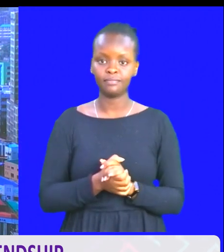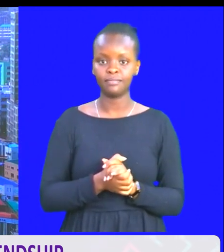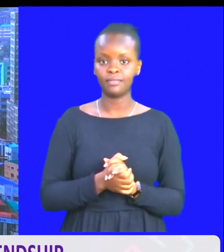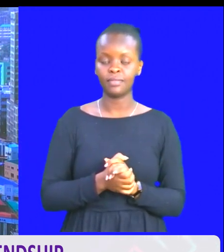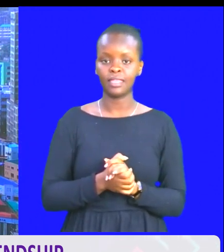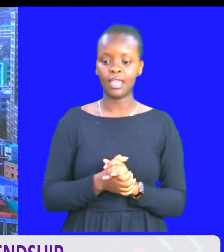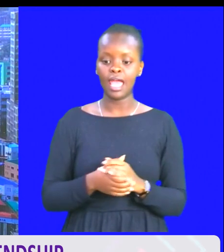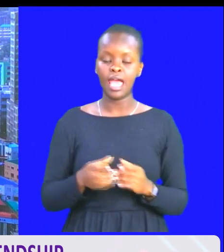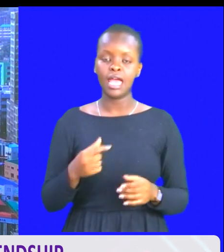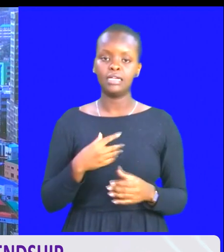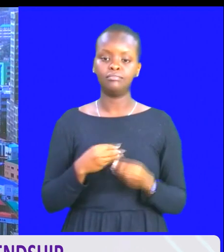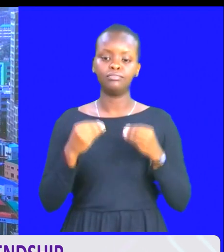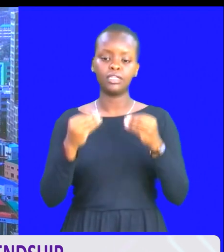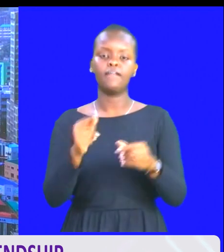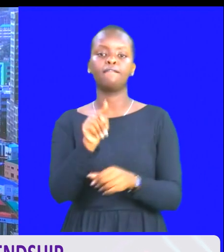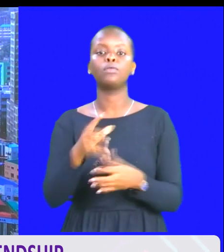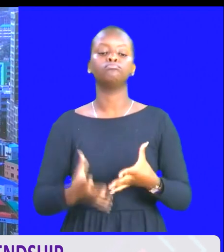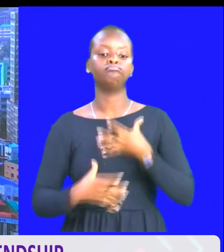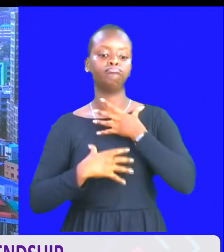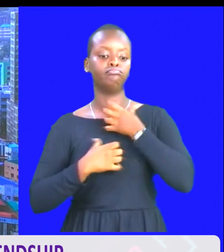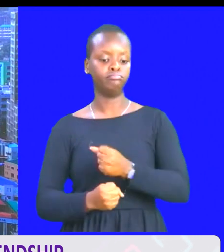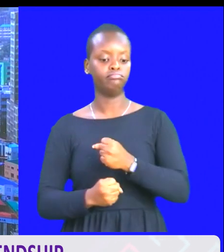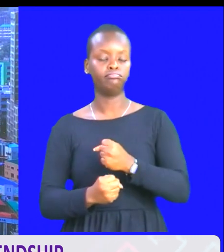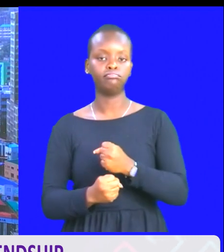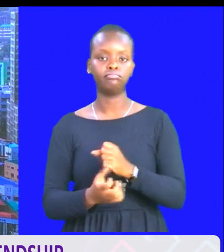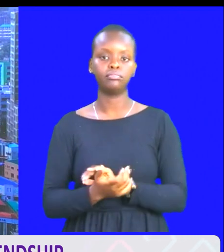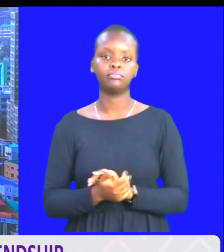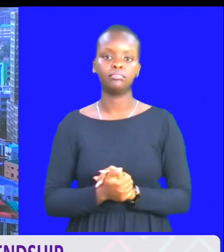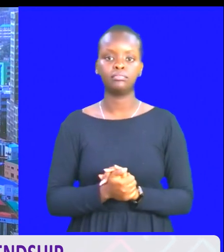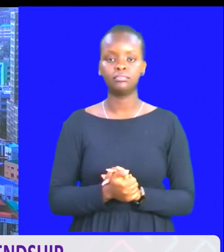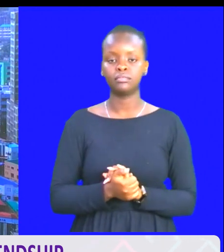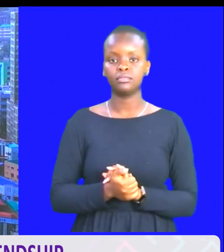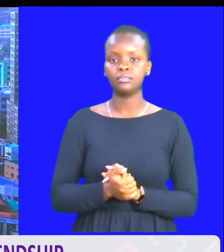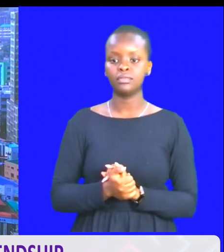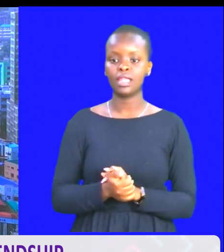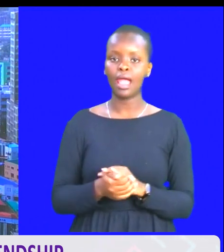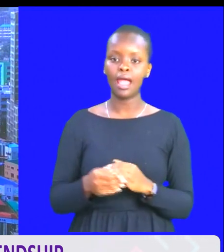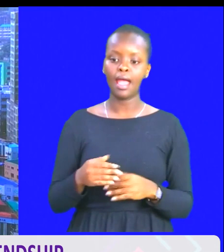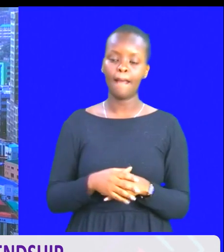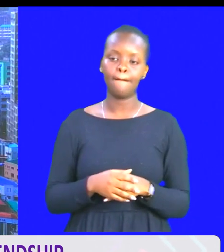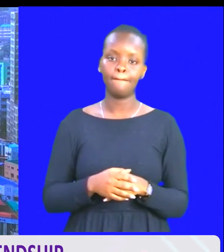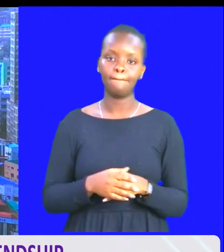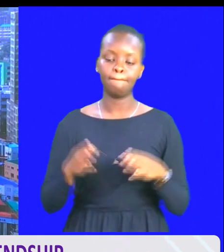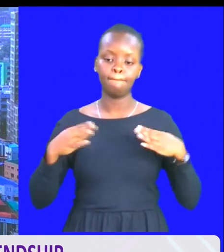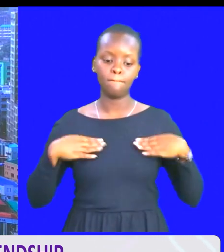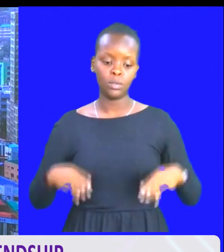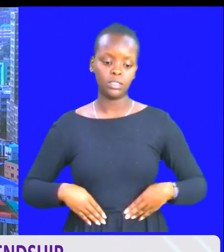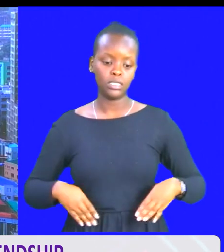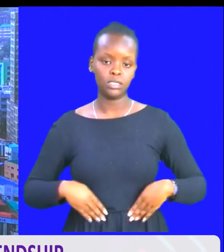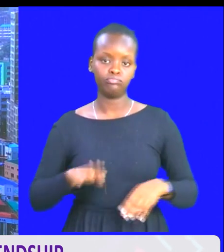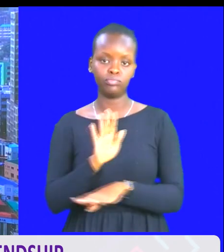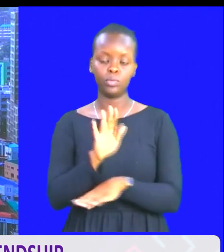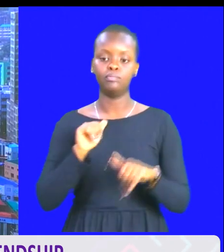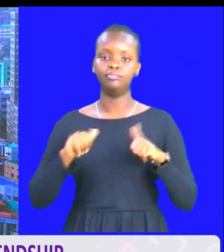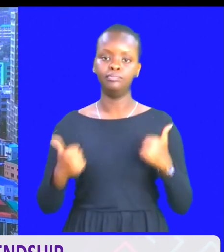ile confidence. Sina si ati ushone jo mtu wangu tu. Unajua si ati hizo jo. Ile tu kuweka you know something about exercising, yeah. And